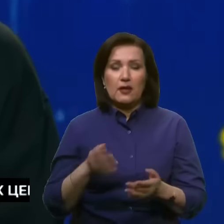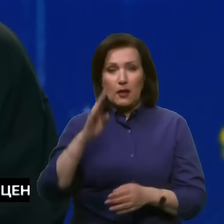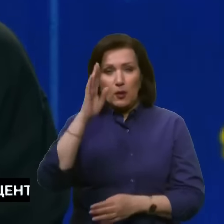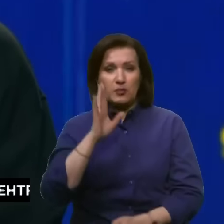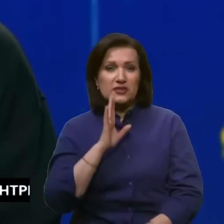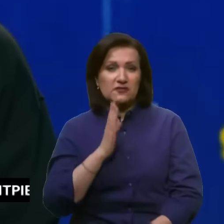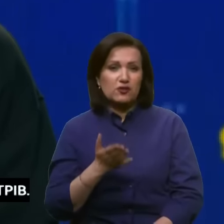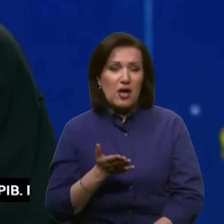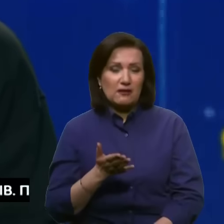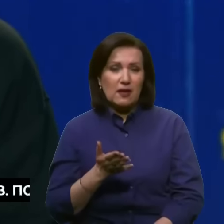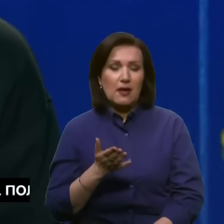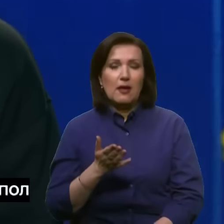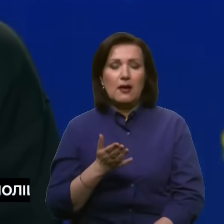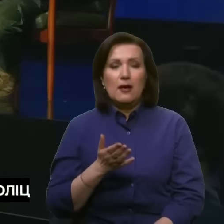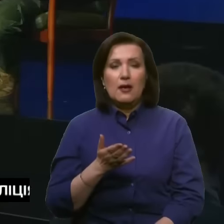хлопці, дівчата.